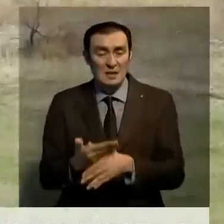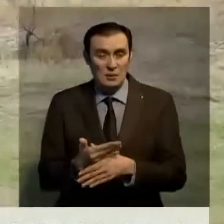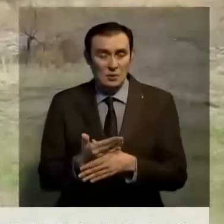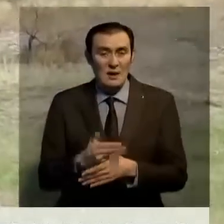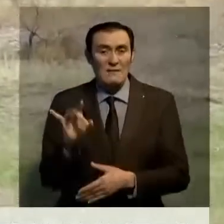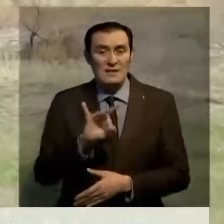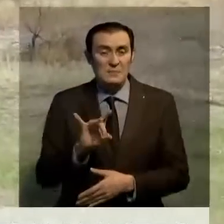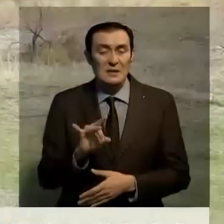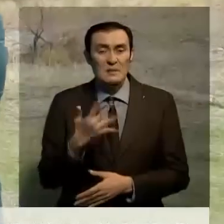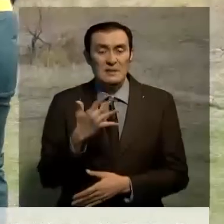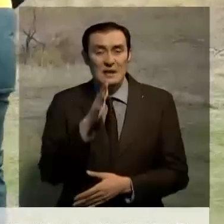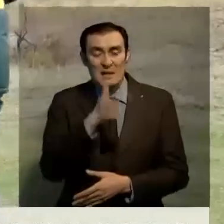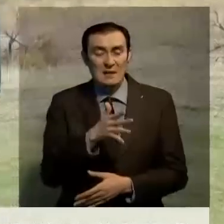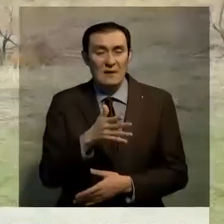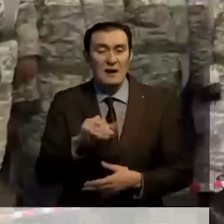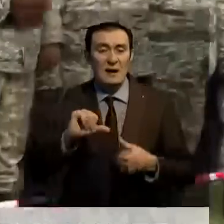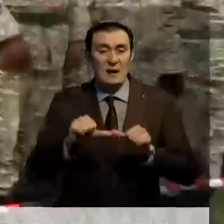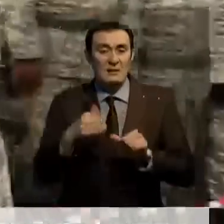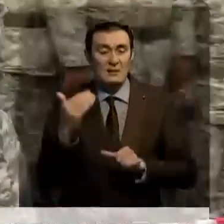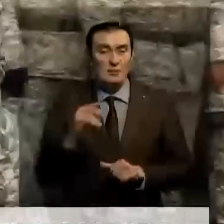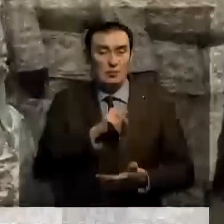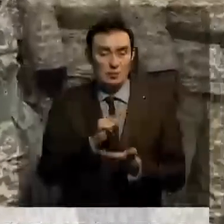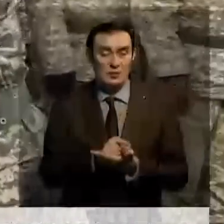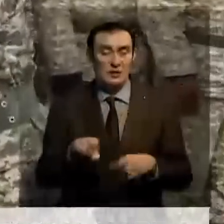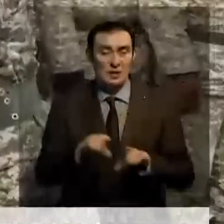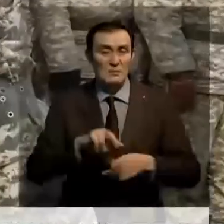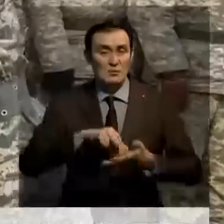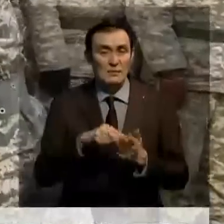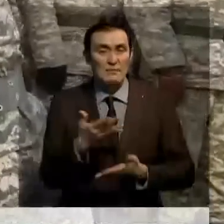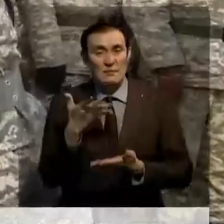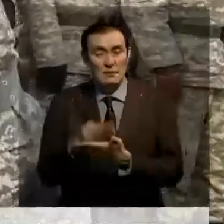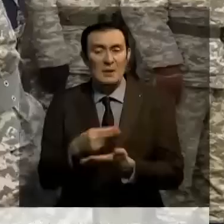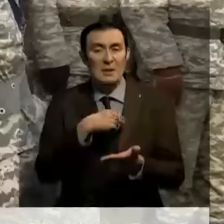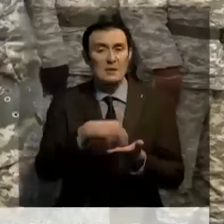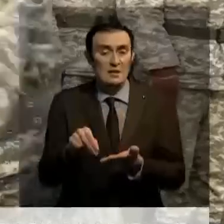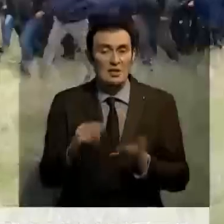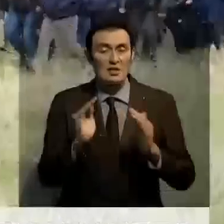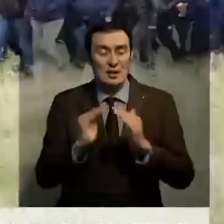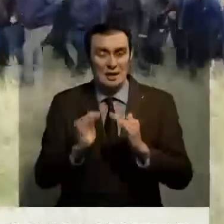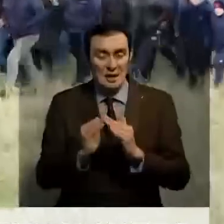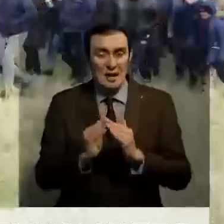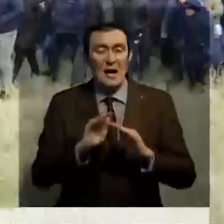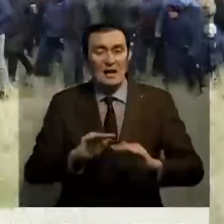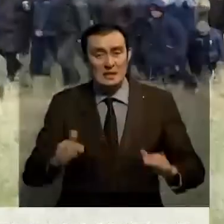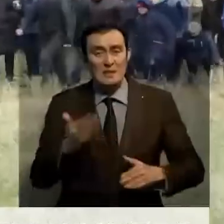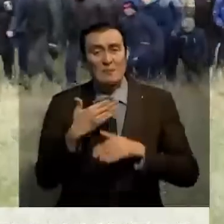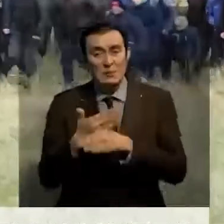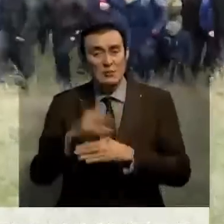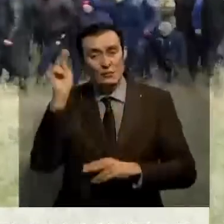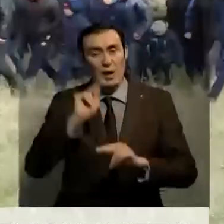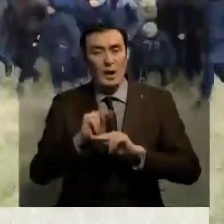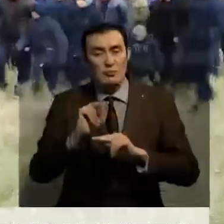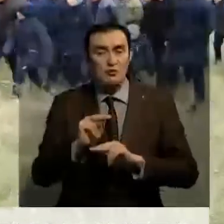в размере 5-летнего оклада занимаемой должности. Также предусмотрена выплата для приобретения жилья. А детям помогут с обучением